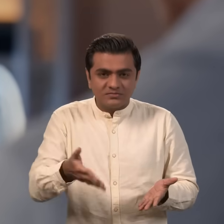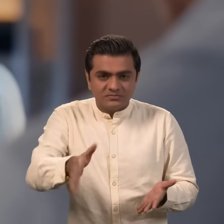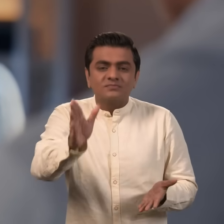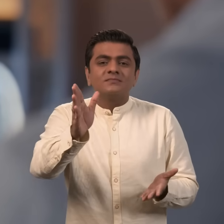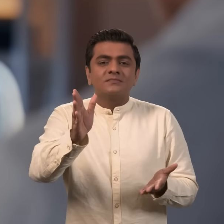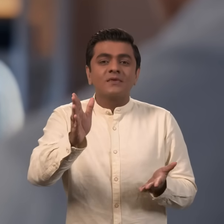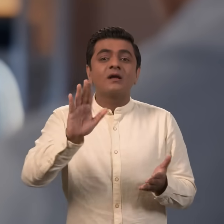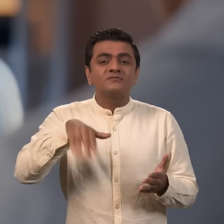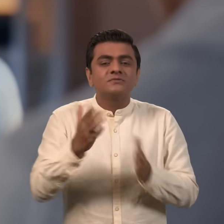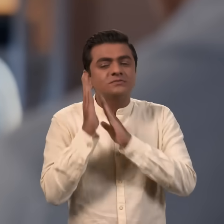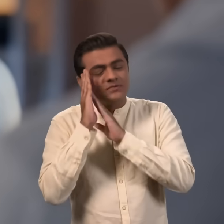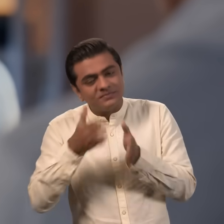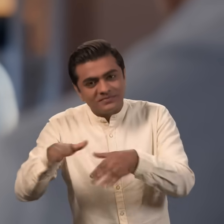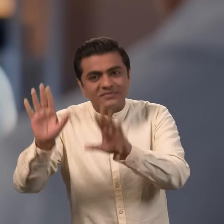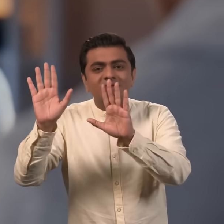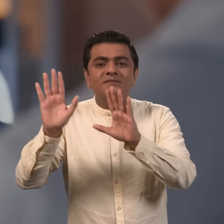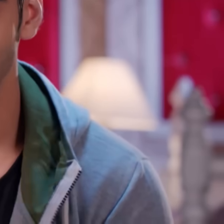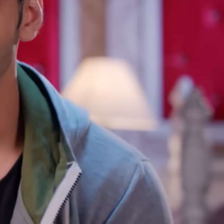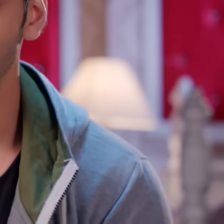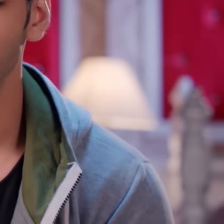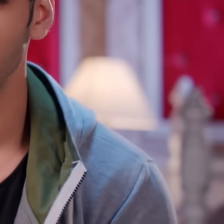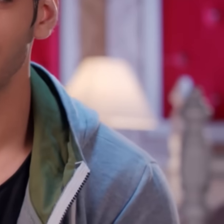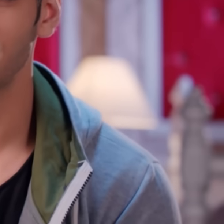खाना खा ले और सो जा। हाँ,